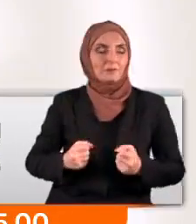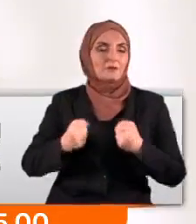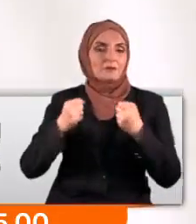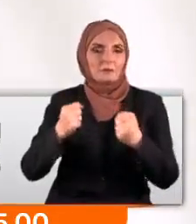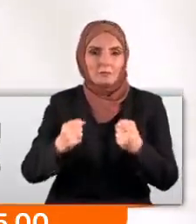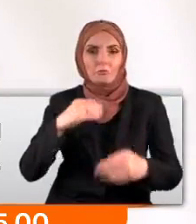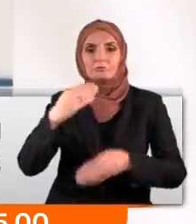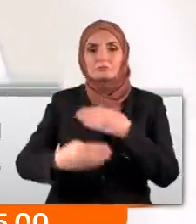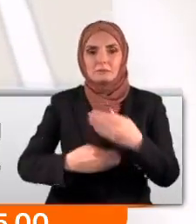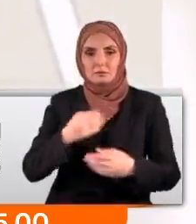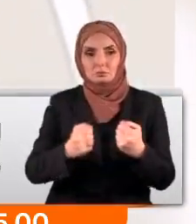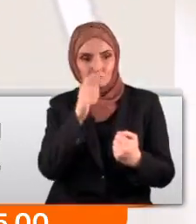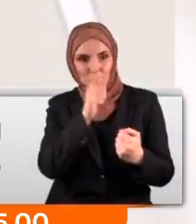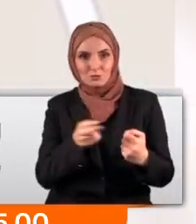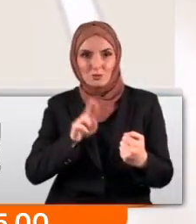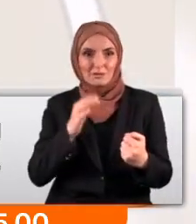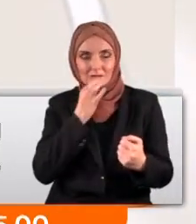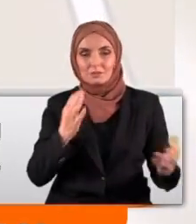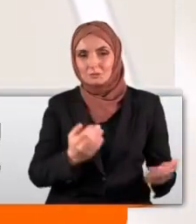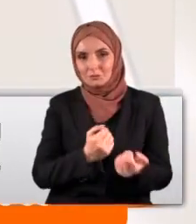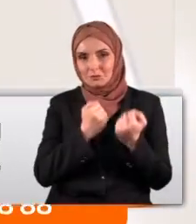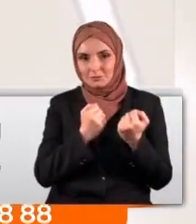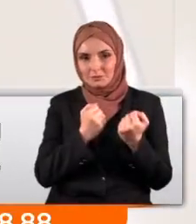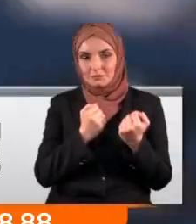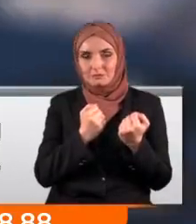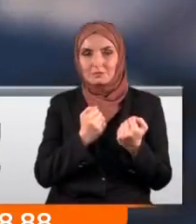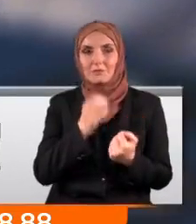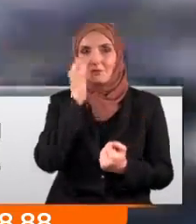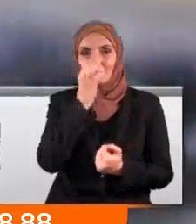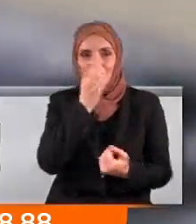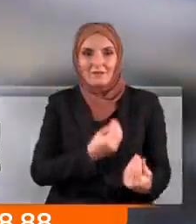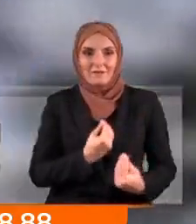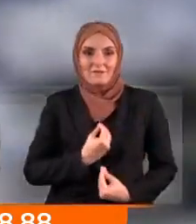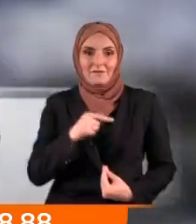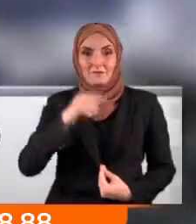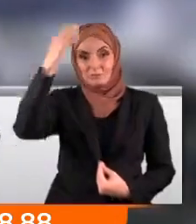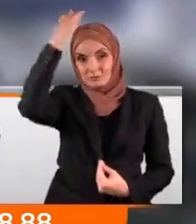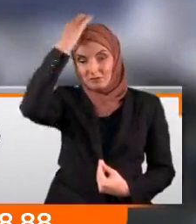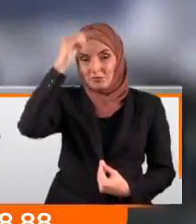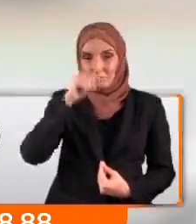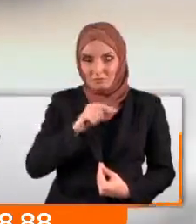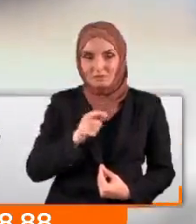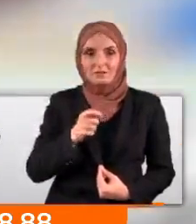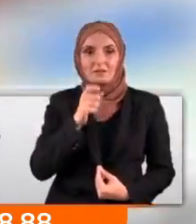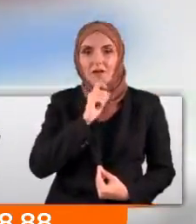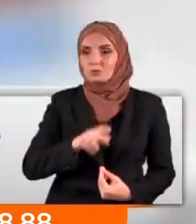dönmüştü. Normalde büyük kolaylık sağlayan bu yol gösteren uygulamalar peki nasıl oluyor da yanlış yönlere